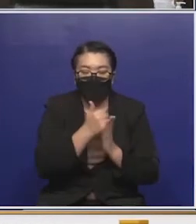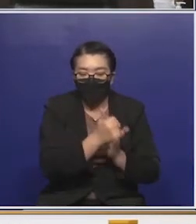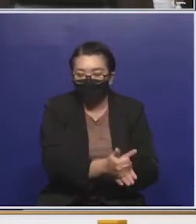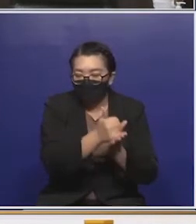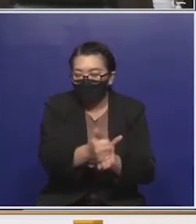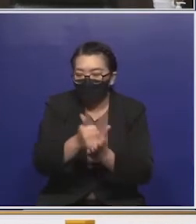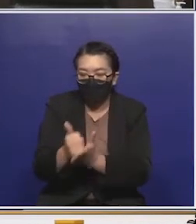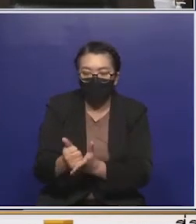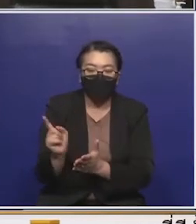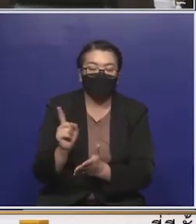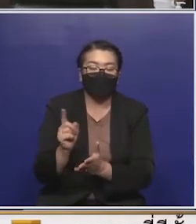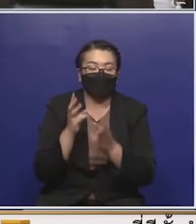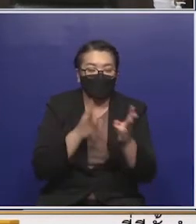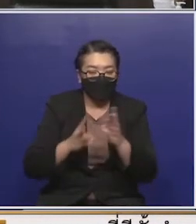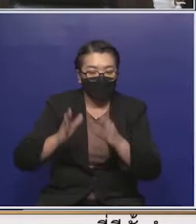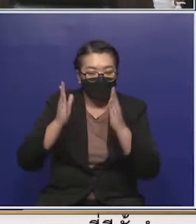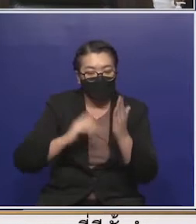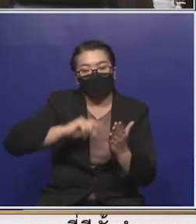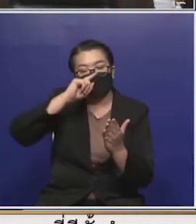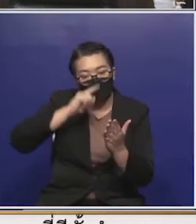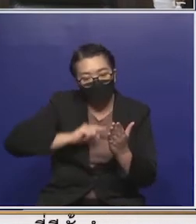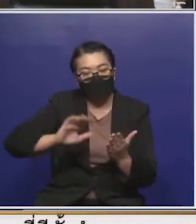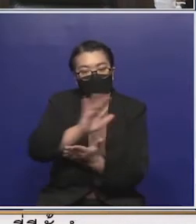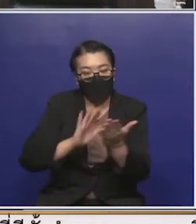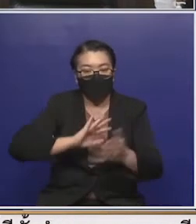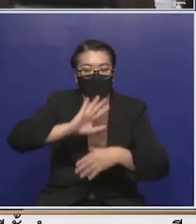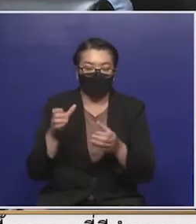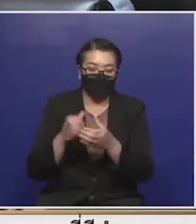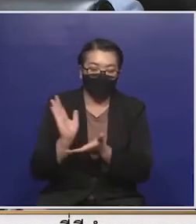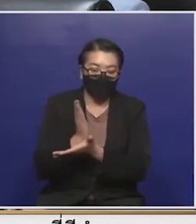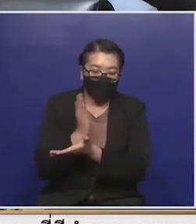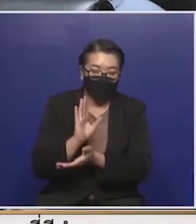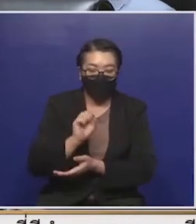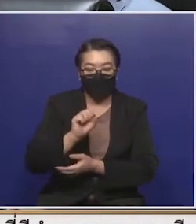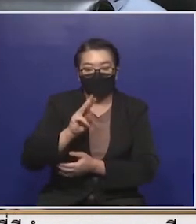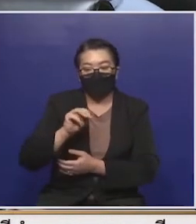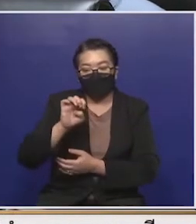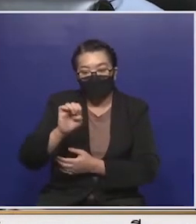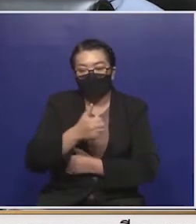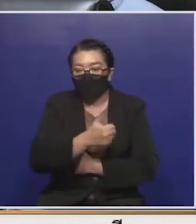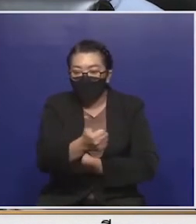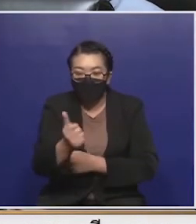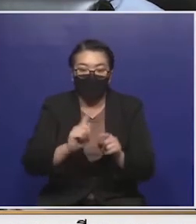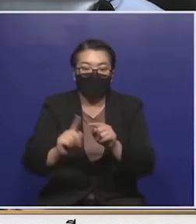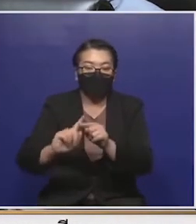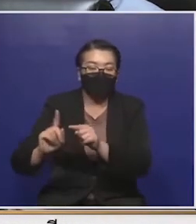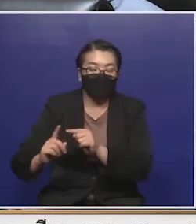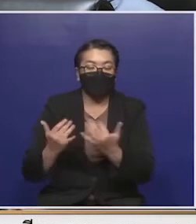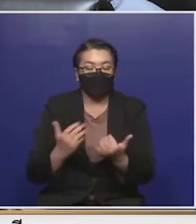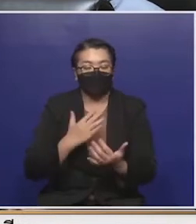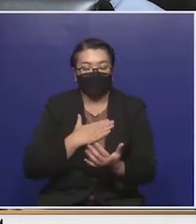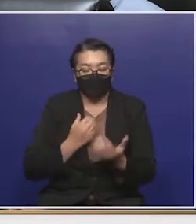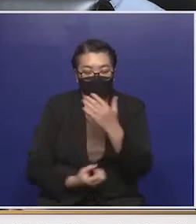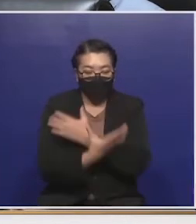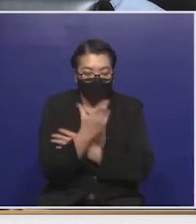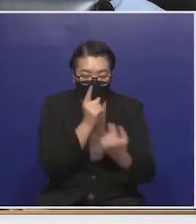ยวก็คือการที่คนไทยทั้ง 70 ล้านคนได้รวัคซีนหลัจากทผมได้สอบถามและมอกาสได้พดคุยกบ